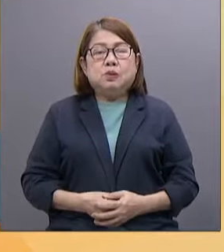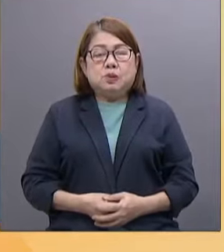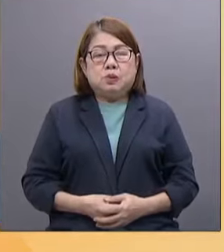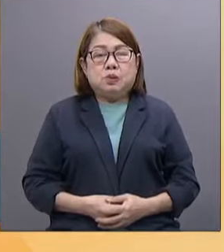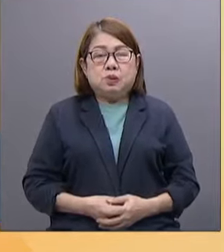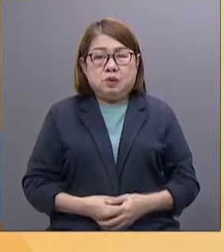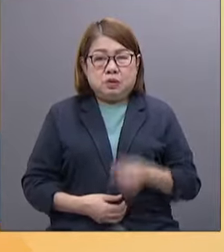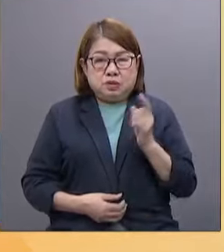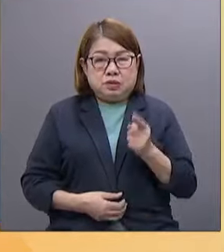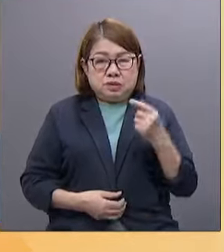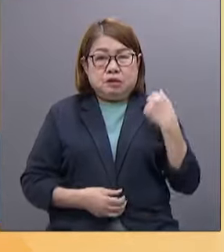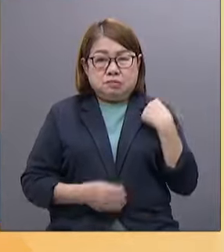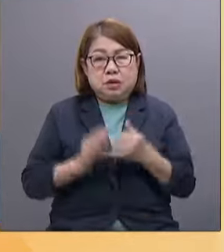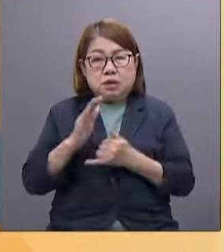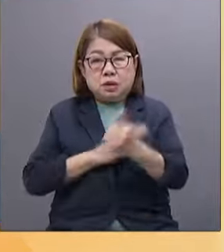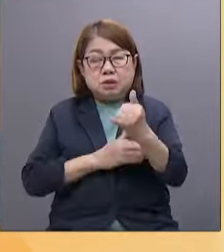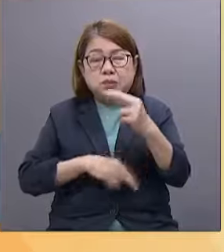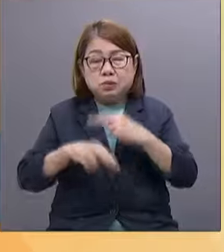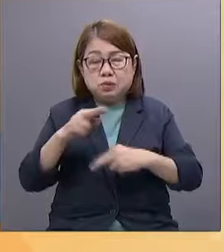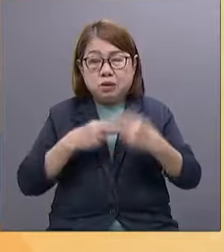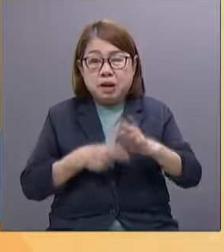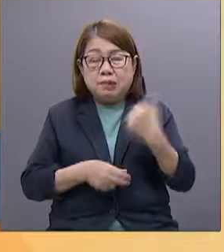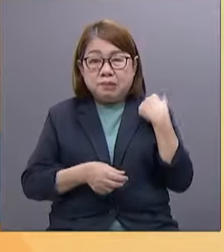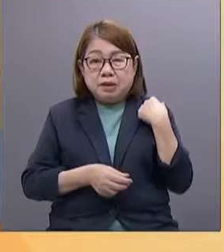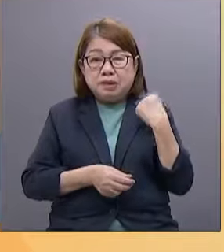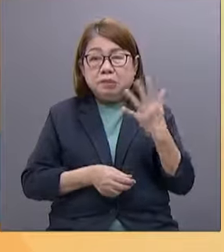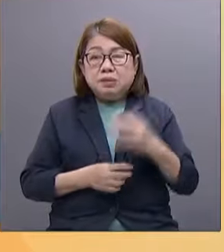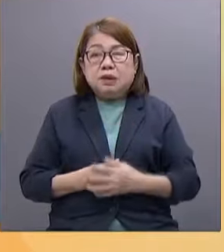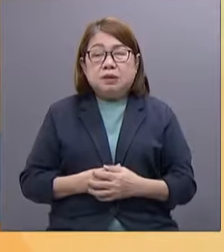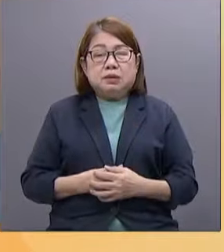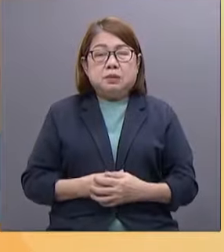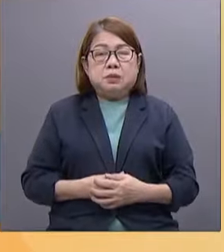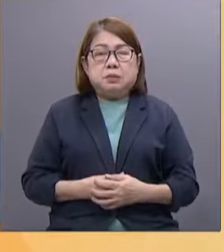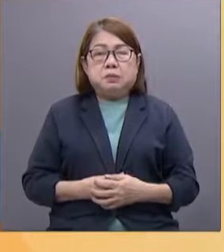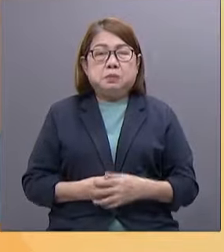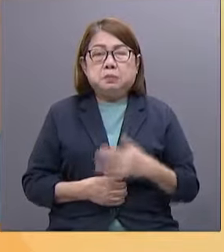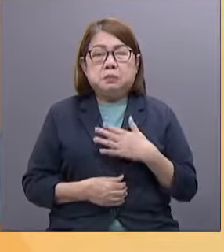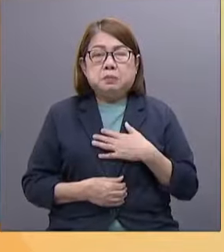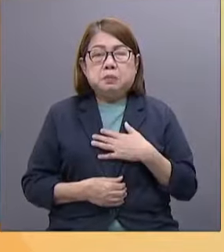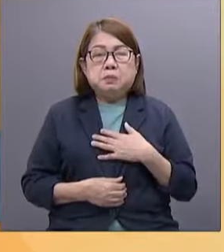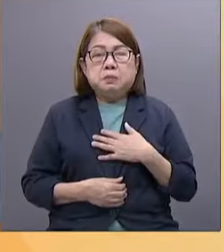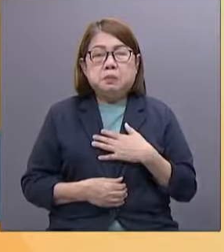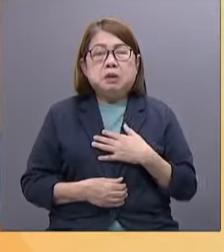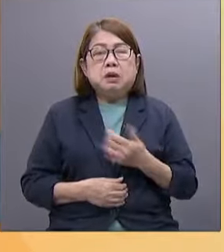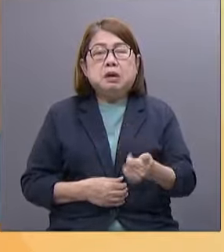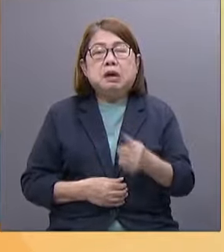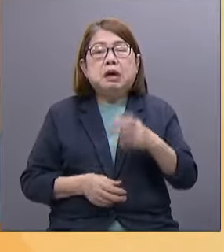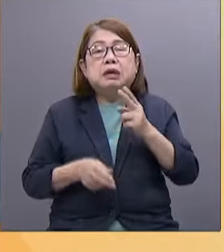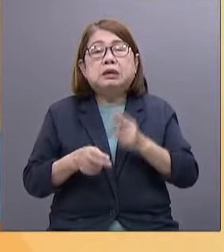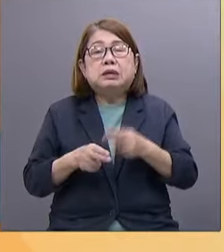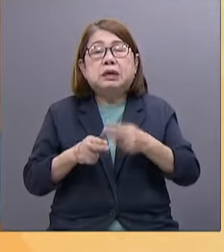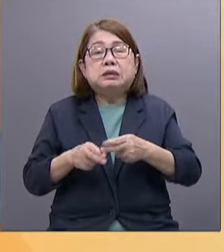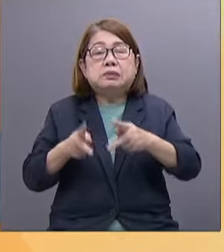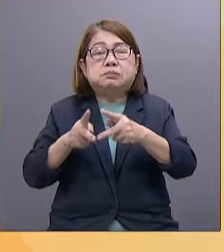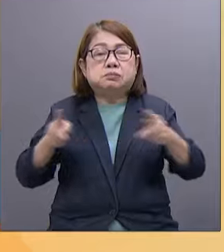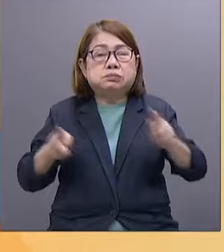ต้องมีการเข้าไปตรวจสอบมั้ยคะว่ามีการติดตั้งแบบนี้หรือเปล่าอันนี้อันนี้ไม่ไม่ได้เขคายเป็นอังคารเป็นเรือนแถวนะครับอันนี้เป็นอังคาร